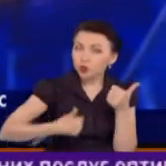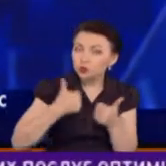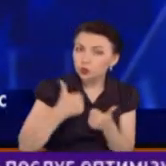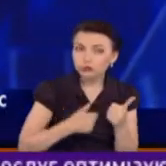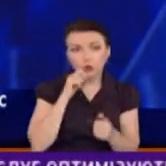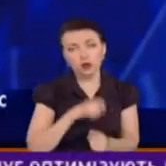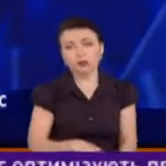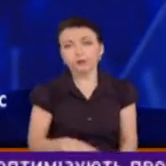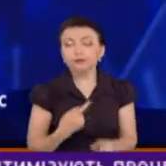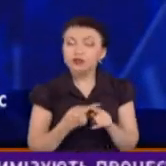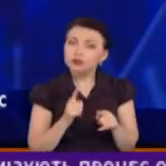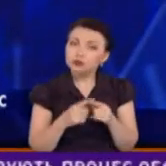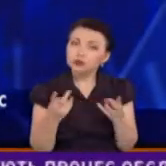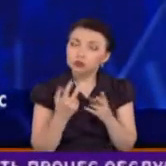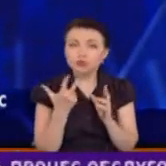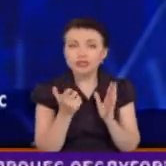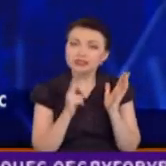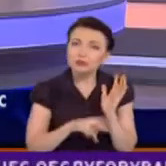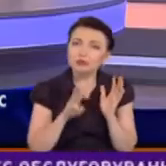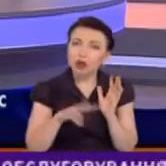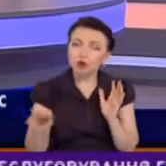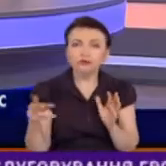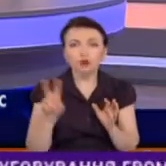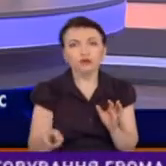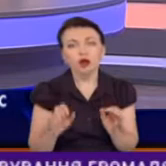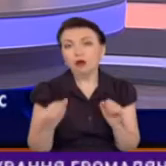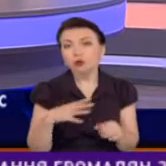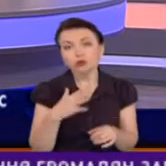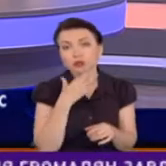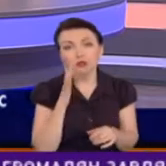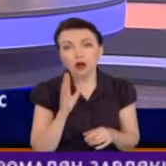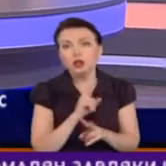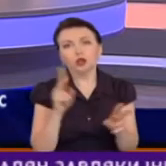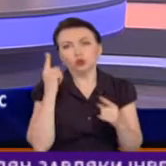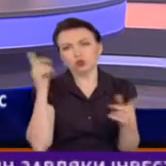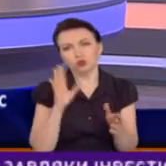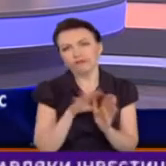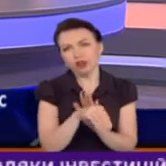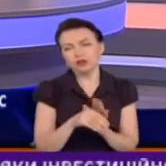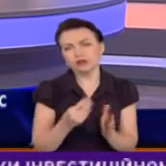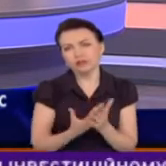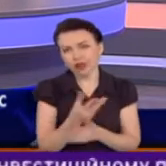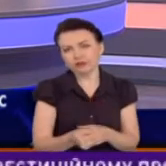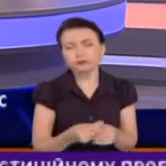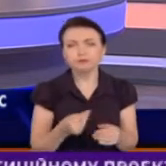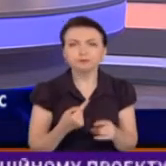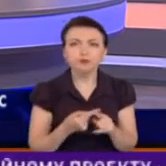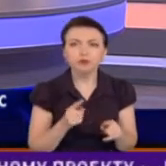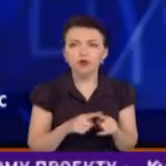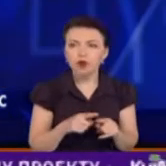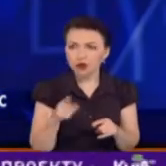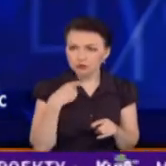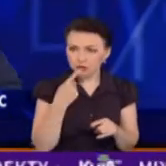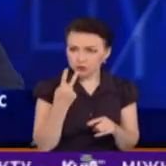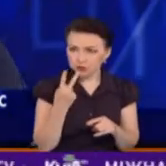цього треба вкласти, ну, 370 мільйонів доларів. Може, це і не багато, але ніхто не думав їх вкладати. І в результаті ця модель ринку... Якщо ви кажете,